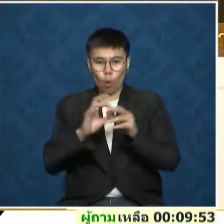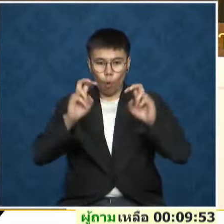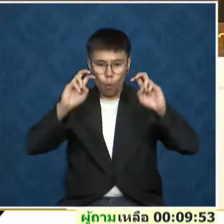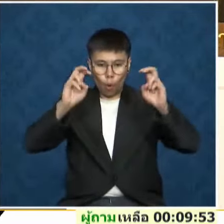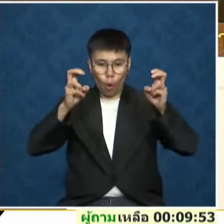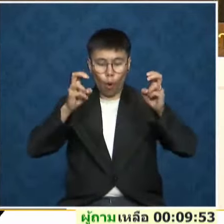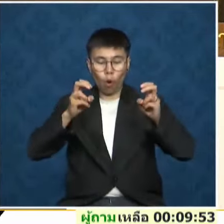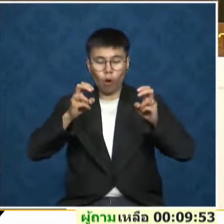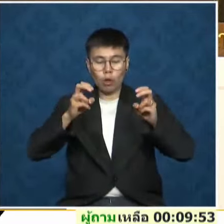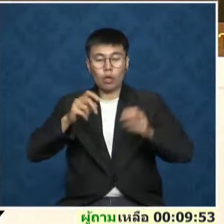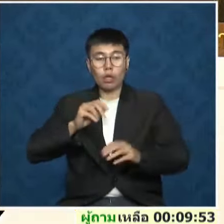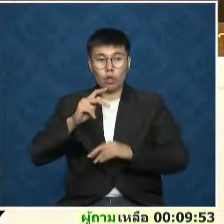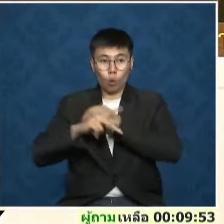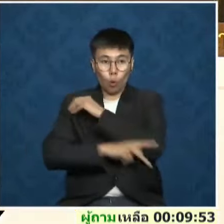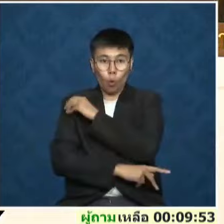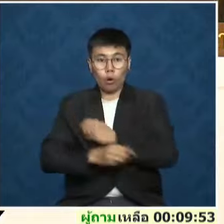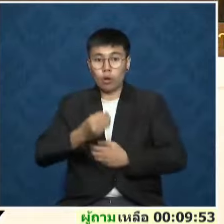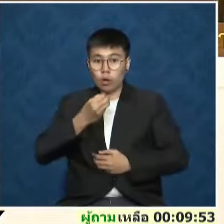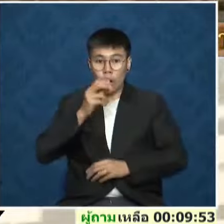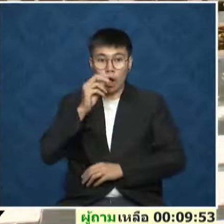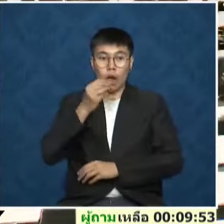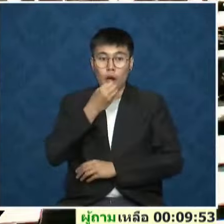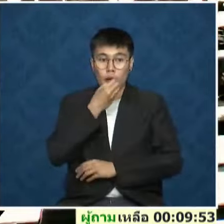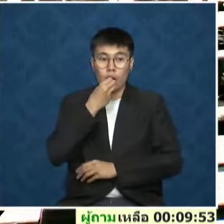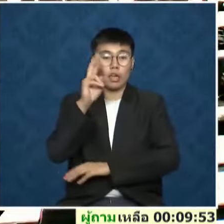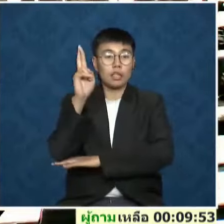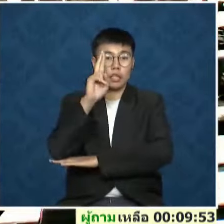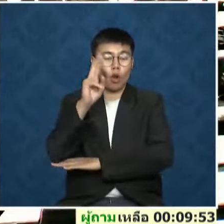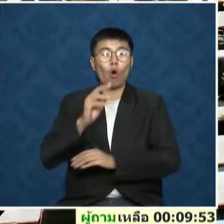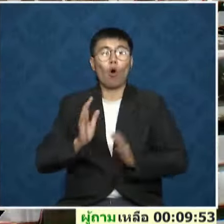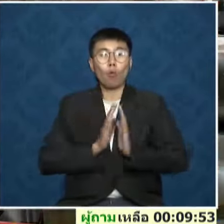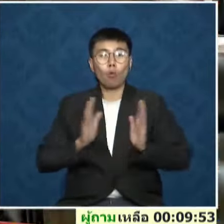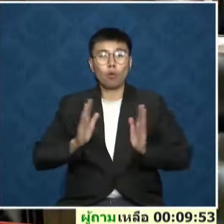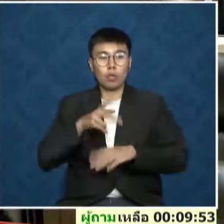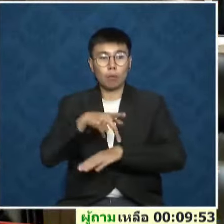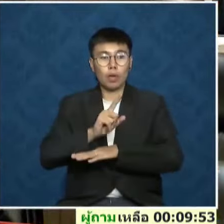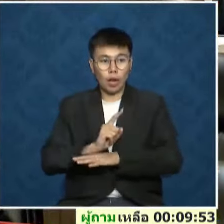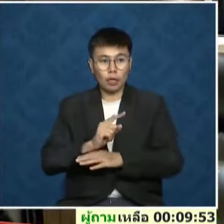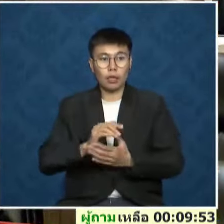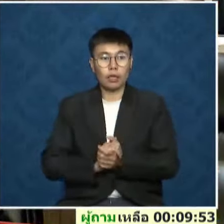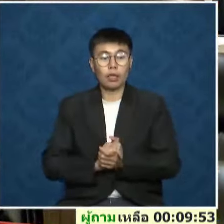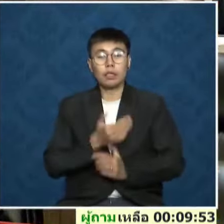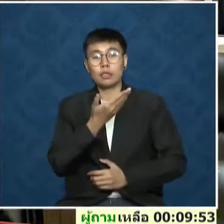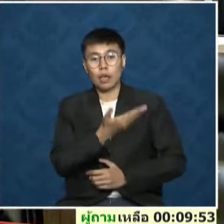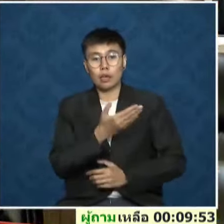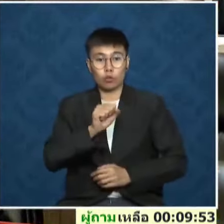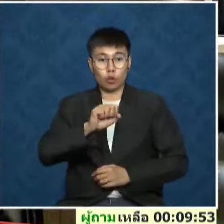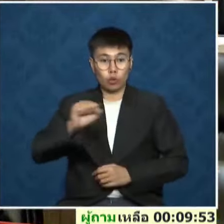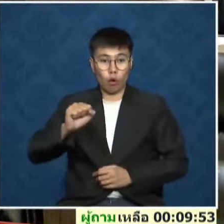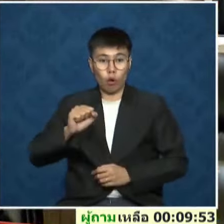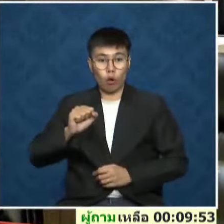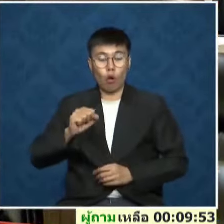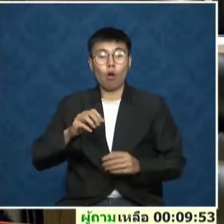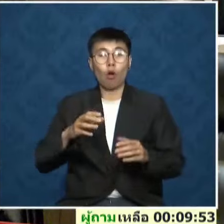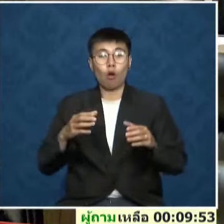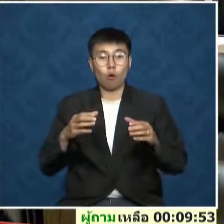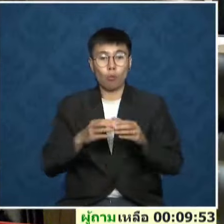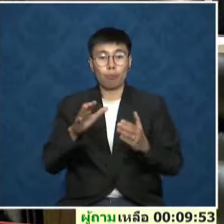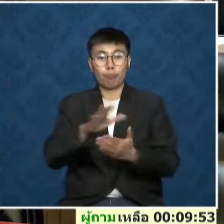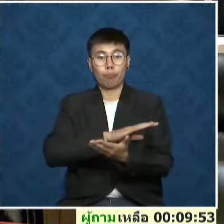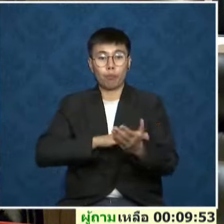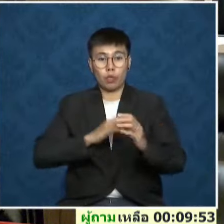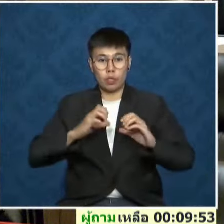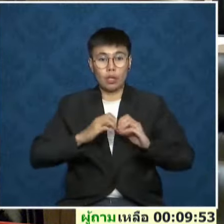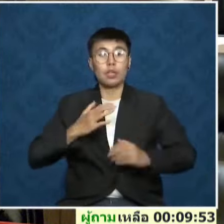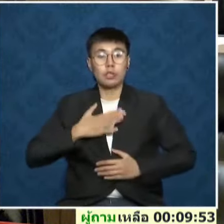ผู้ถามถามต่อครับ กราบขอบพระคุณท่านประธานนะคะด้วยความเคารพนะคะท่านเพื่อนสมาชิกพรรคภูมิใจไทยดิฉันใช้เวลา